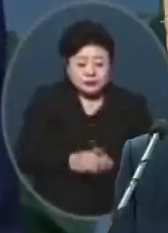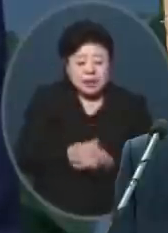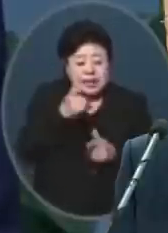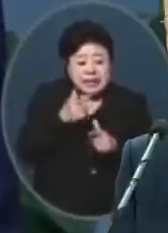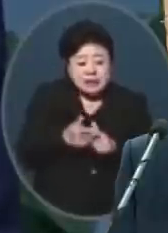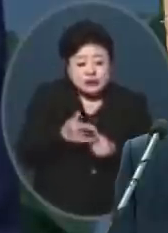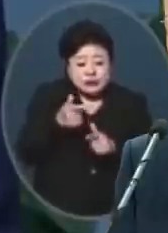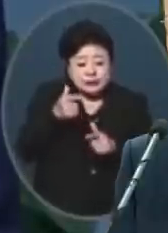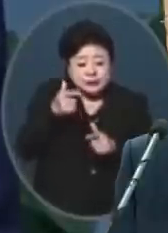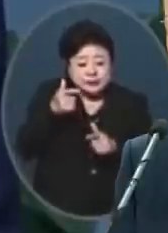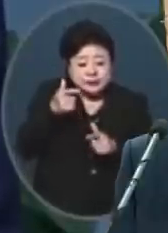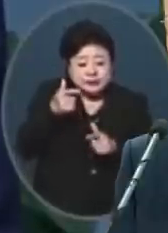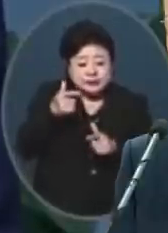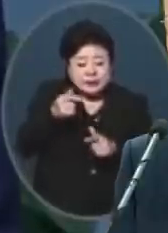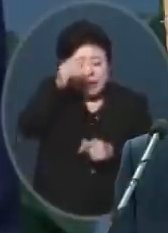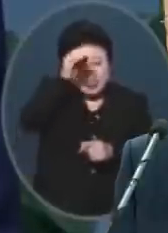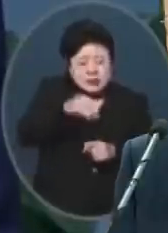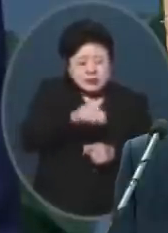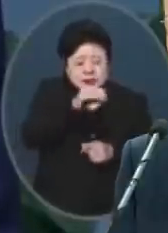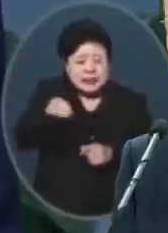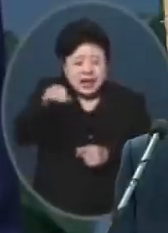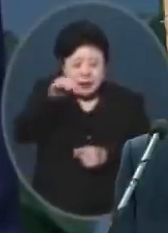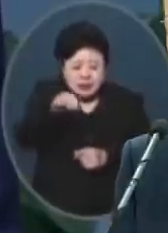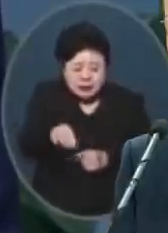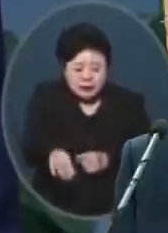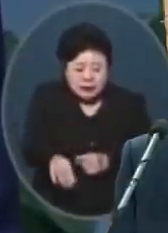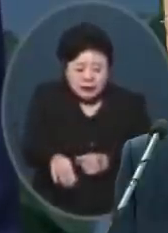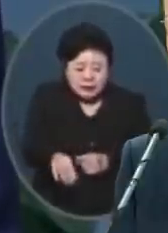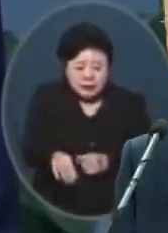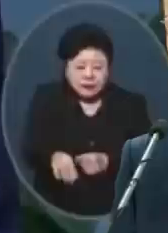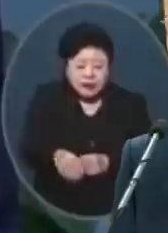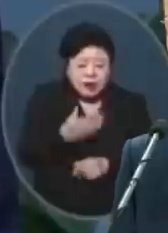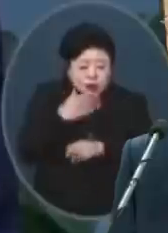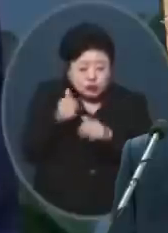예수님은 십자가에서 주어지셨다가